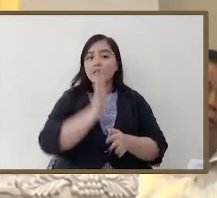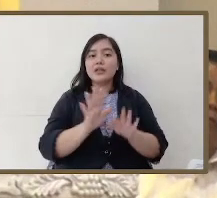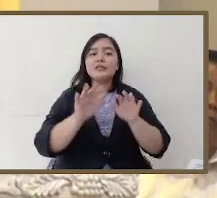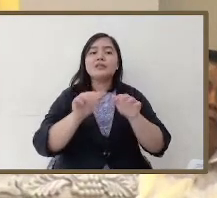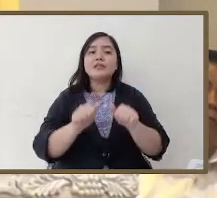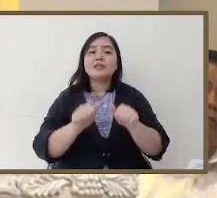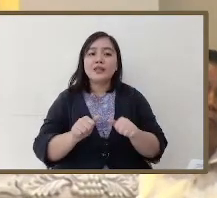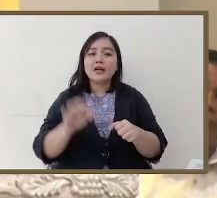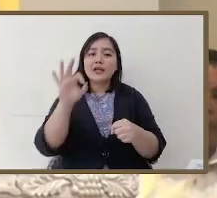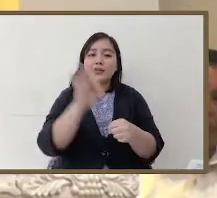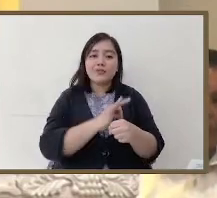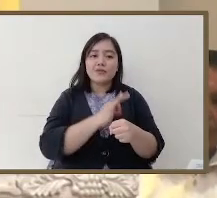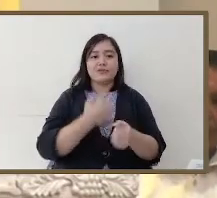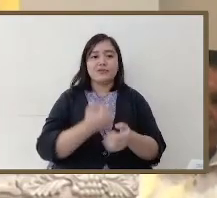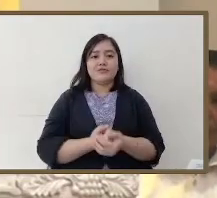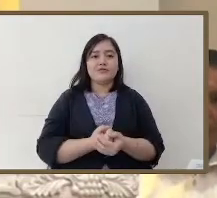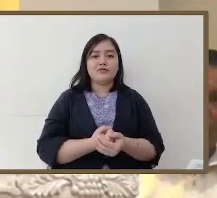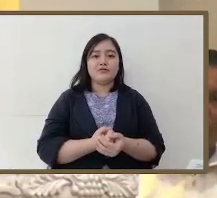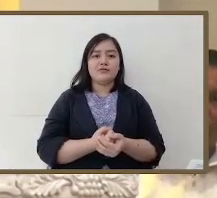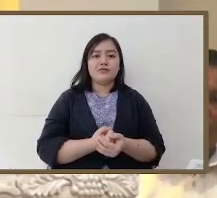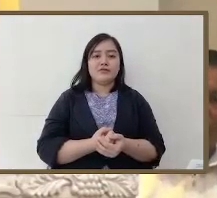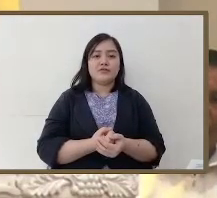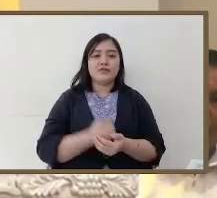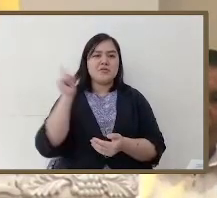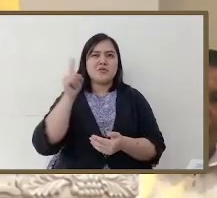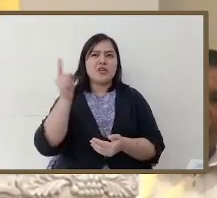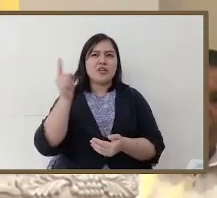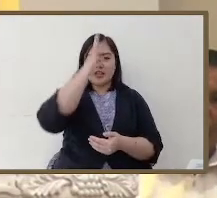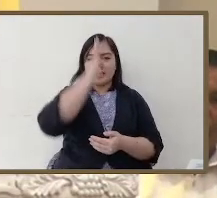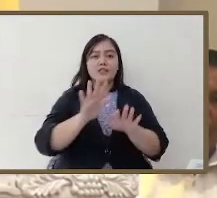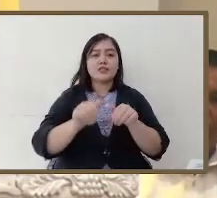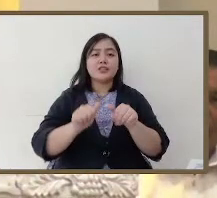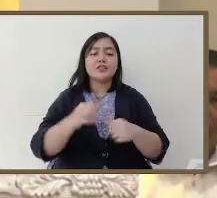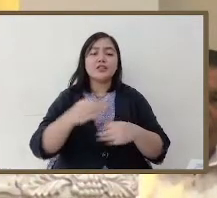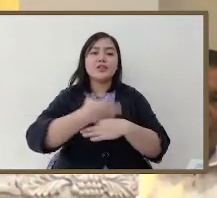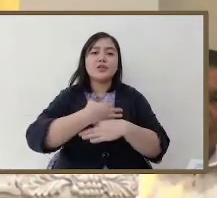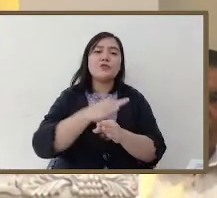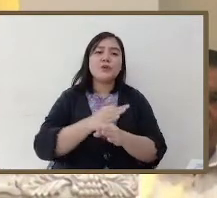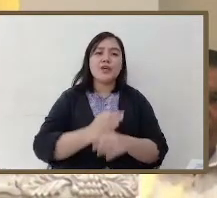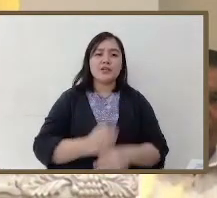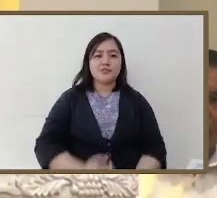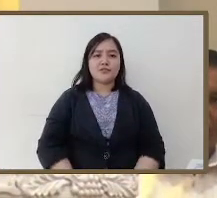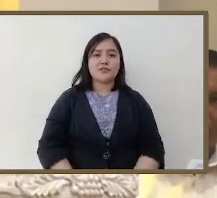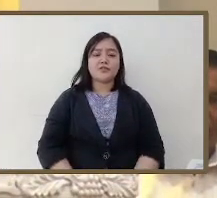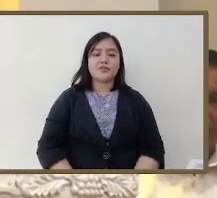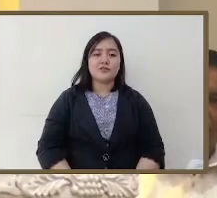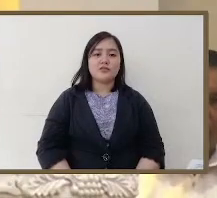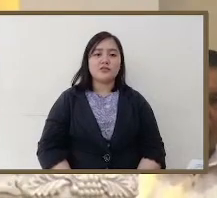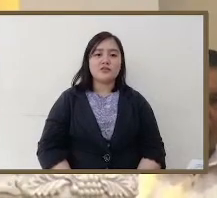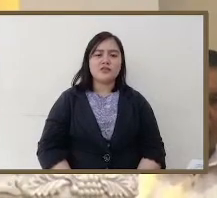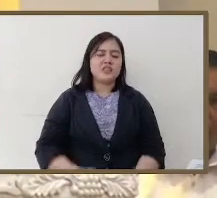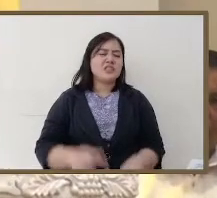Oh yeah. Hindi mo pwedeng yung vacuum na yun, hindi mo pwedeng fill upan yan ng pera.